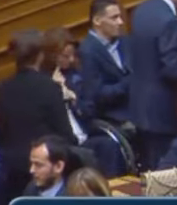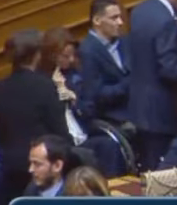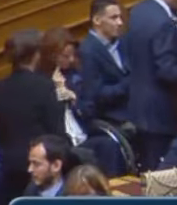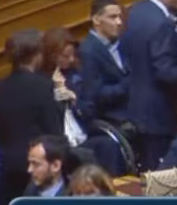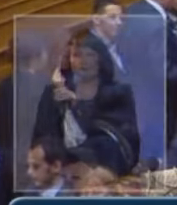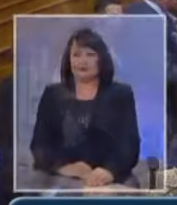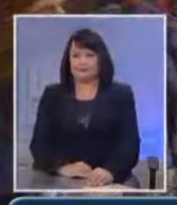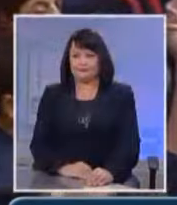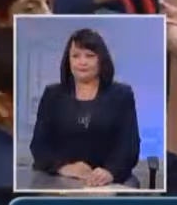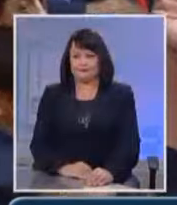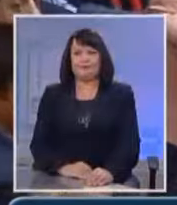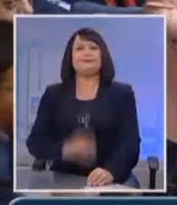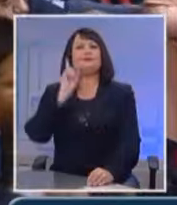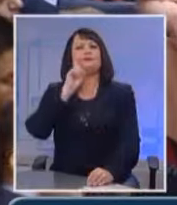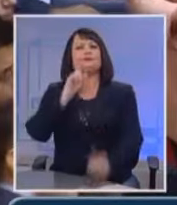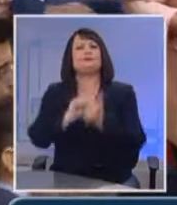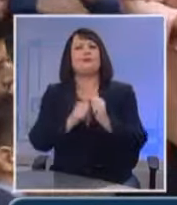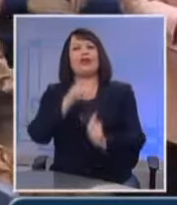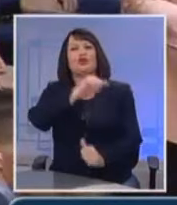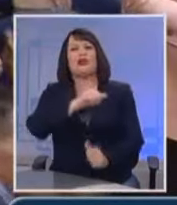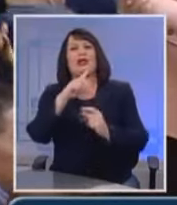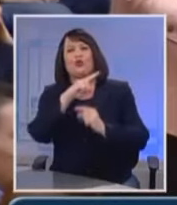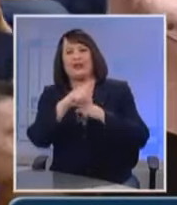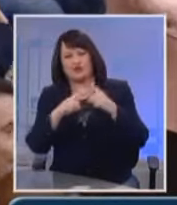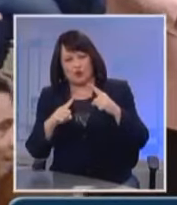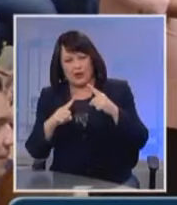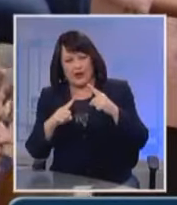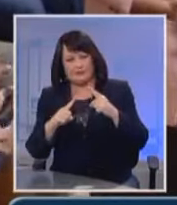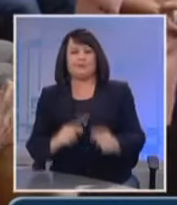Οι αθλήτριες Αντωνιάδου Χρυσούλα